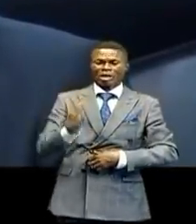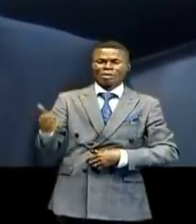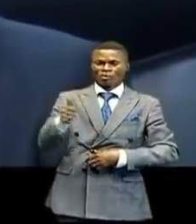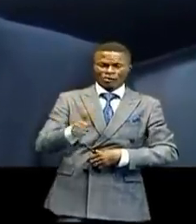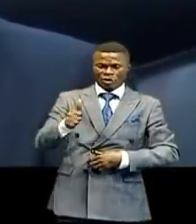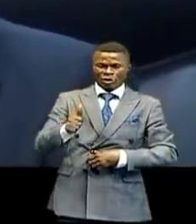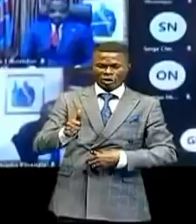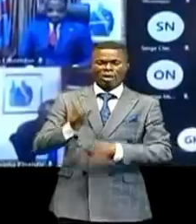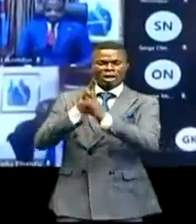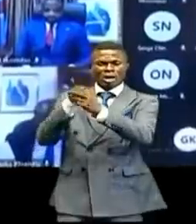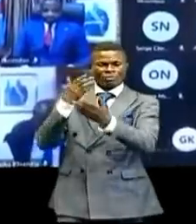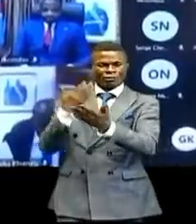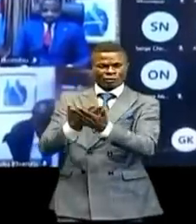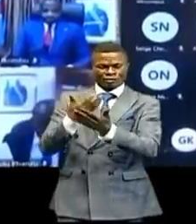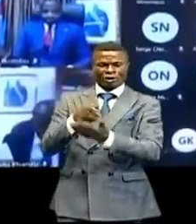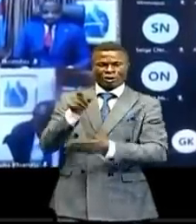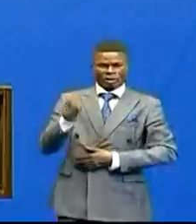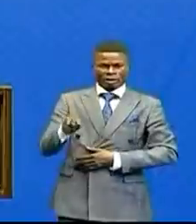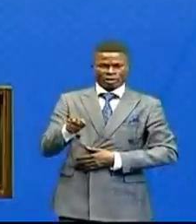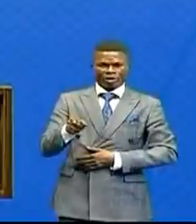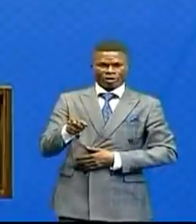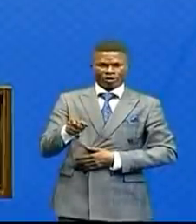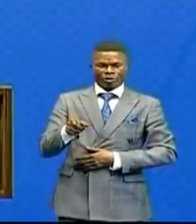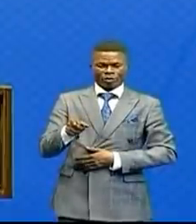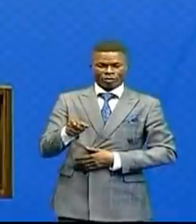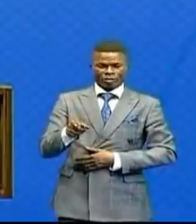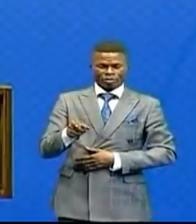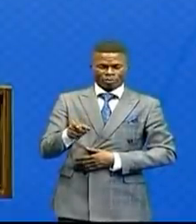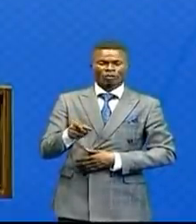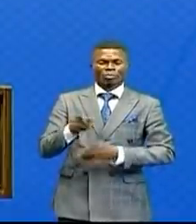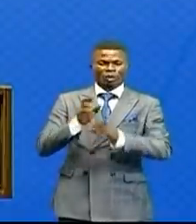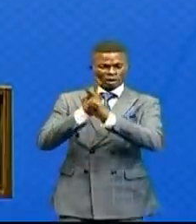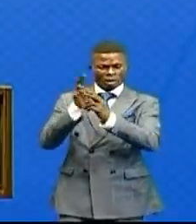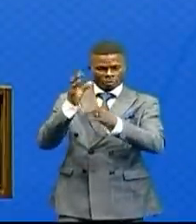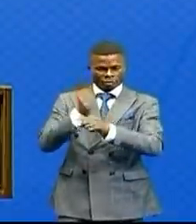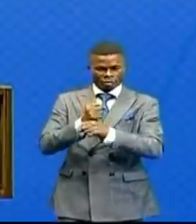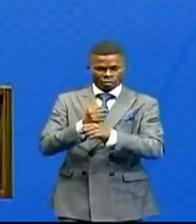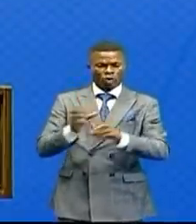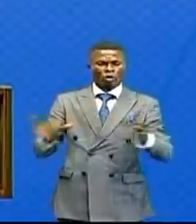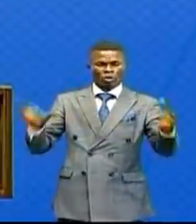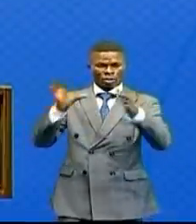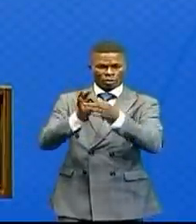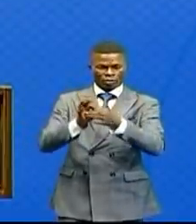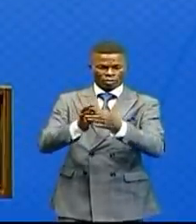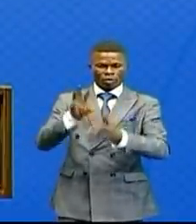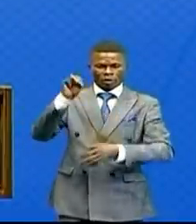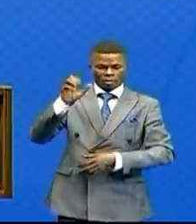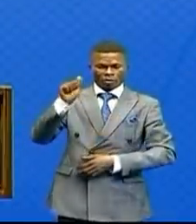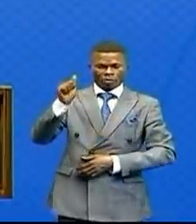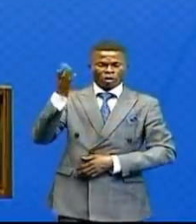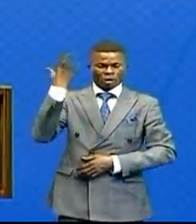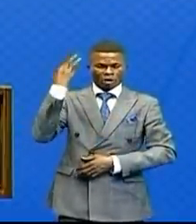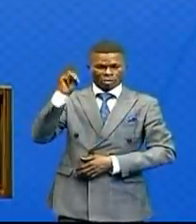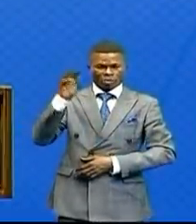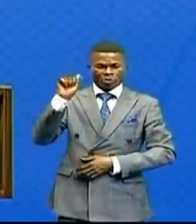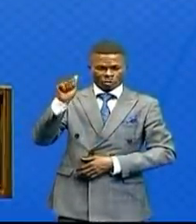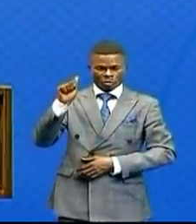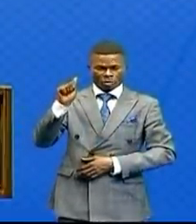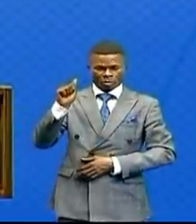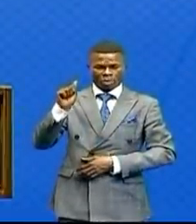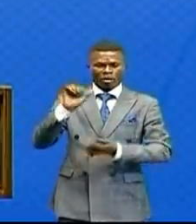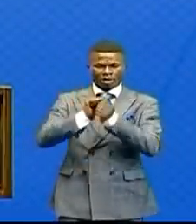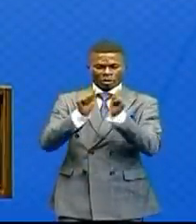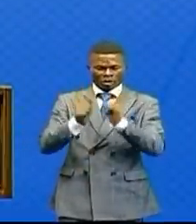bataillon de réaction rapide. En représailles, la coalition Mai Mai Yakutumba et Bilos